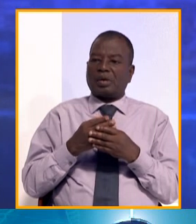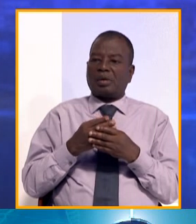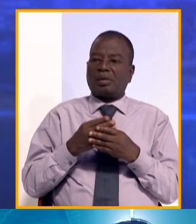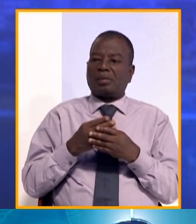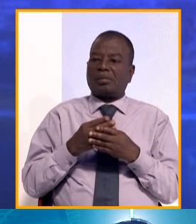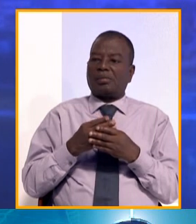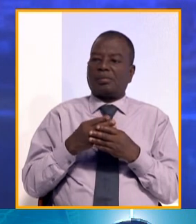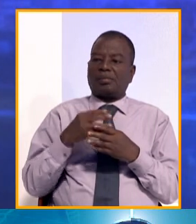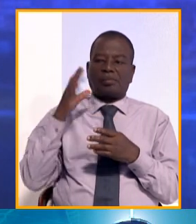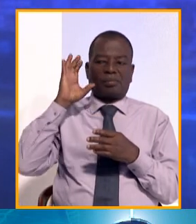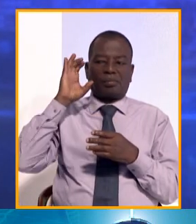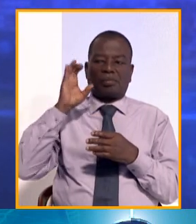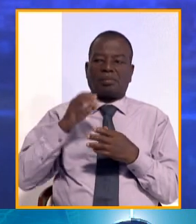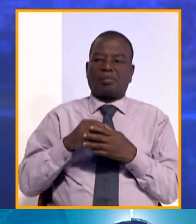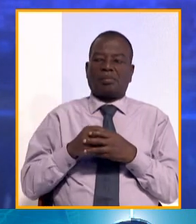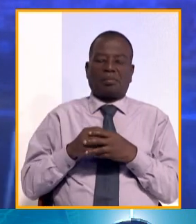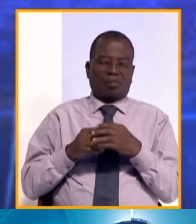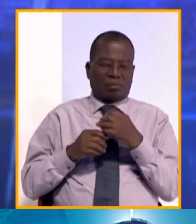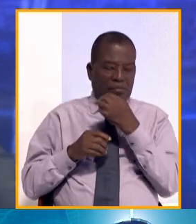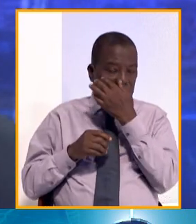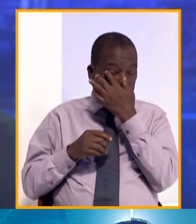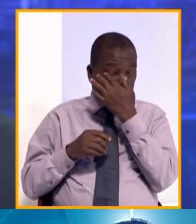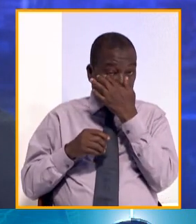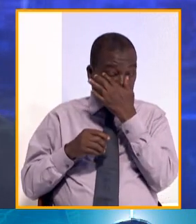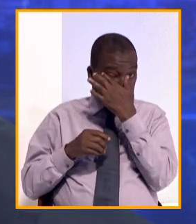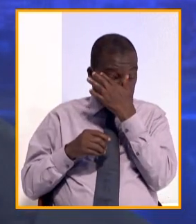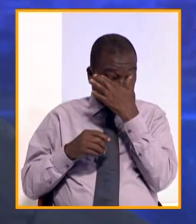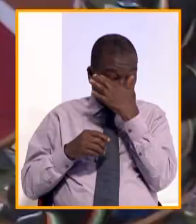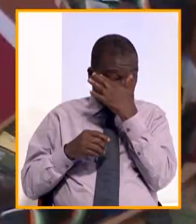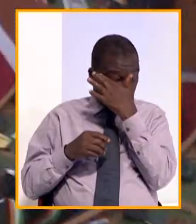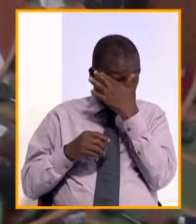dans le rayonnement de la Côte d'Ivoire sur la scène mondiale. On regarde.